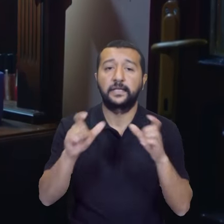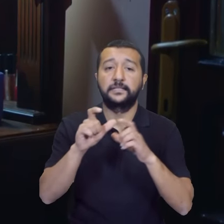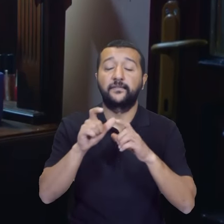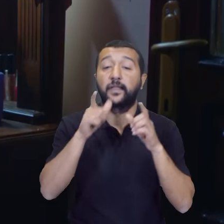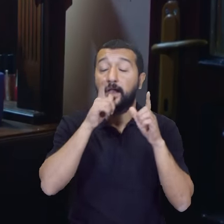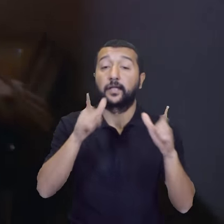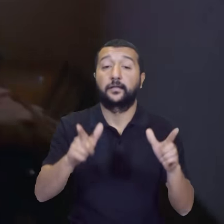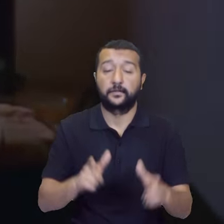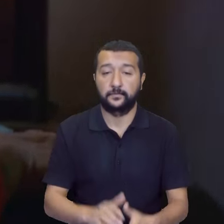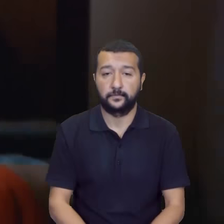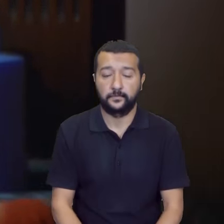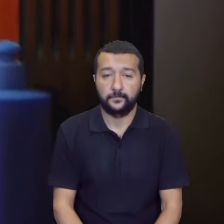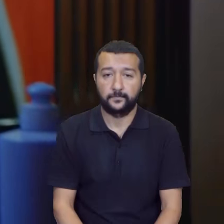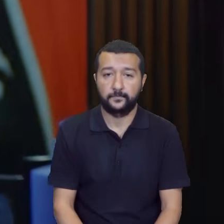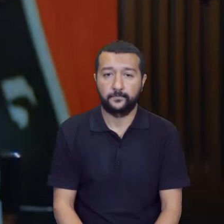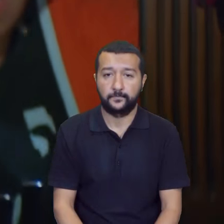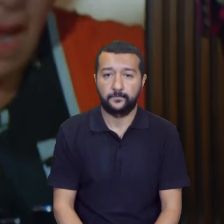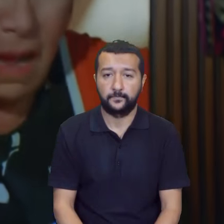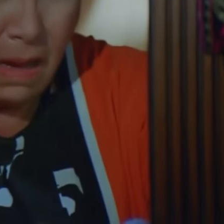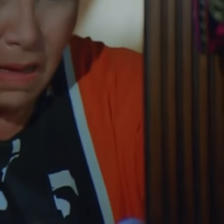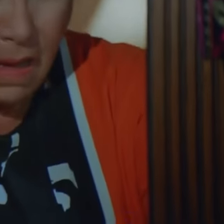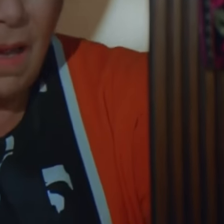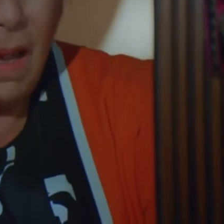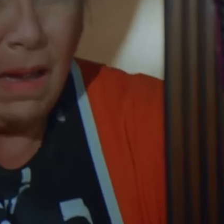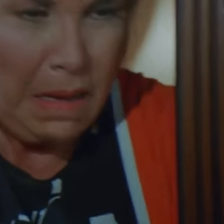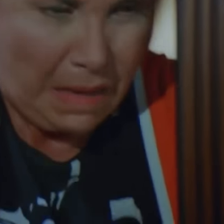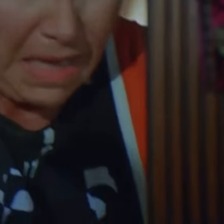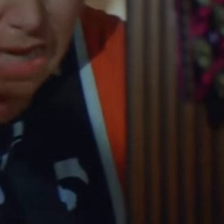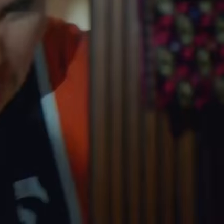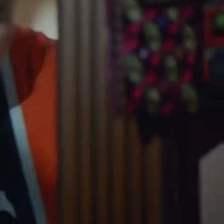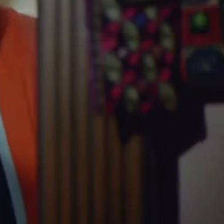Sevda. Komidin kenarına sıkıca tutuyor.